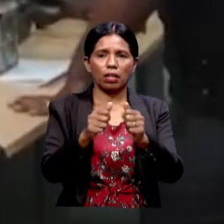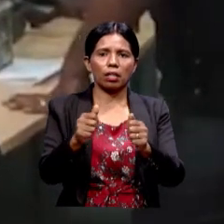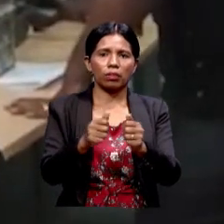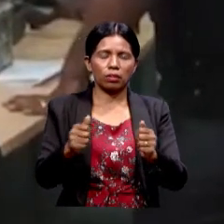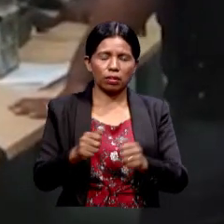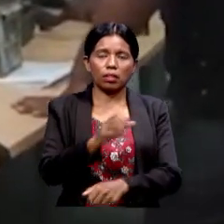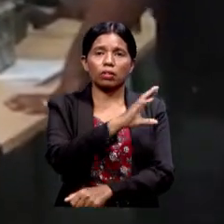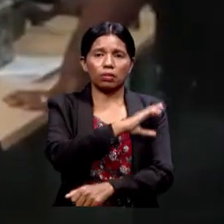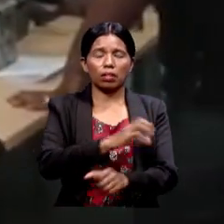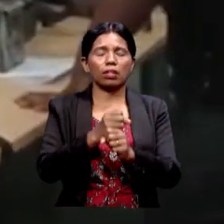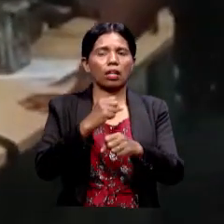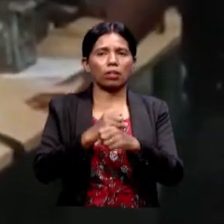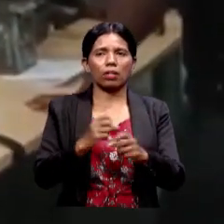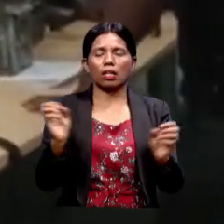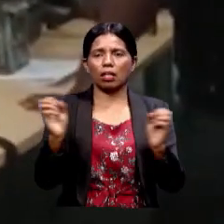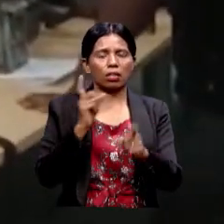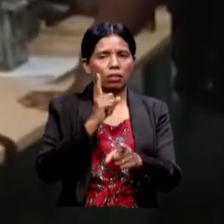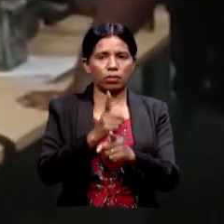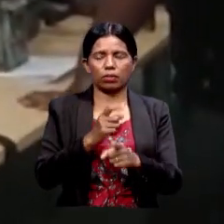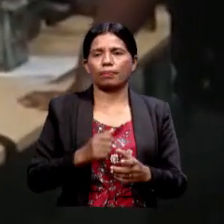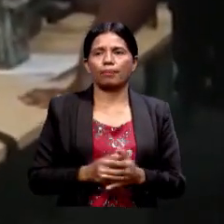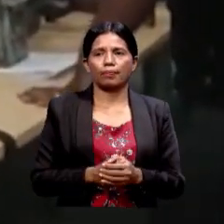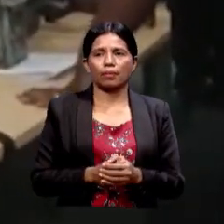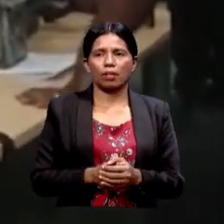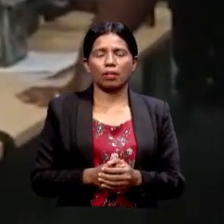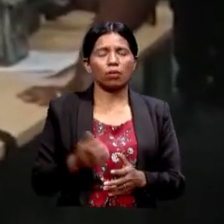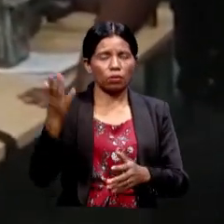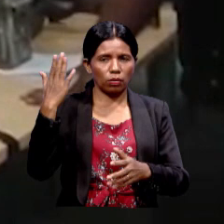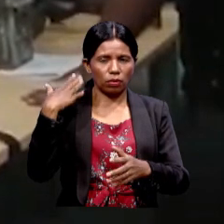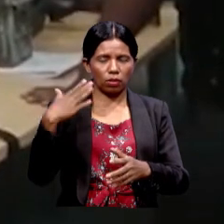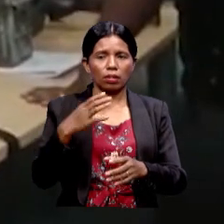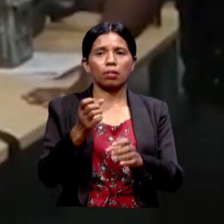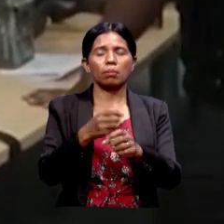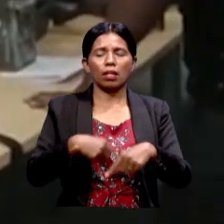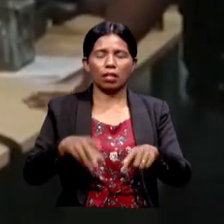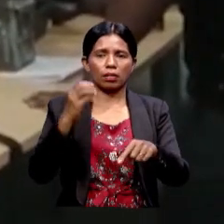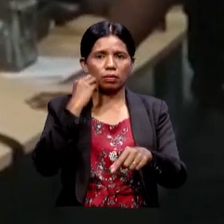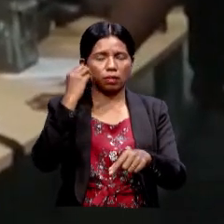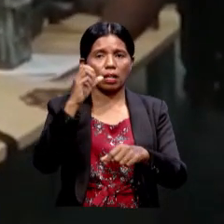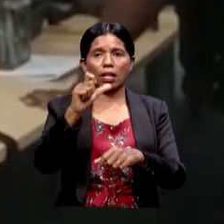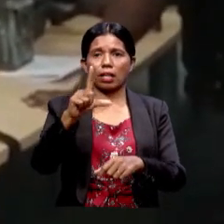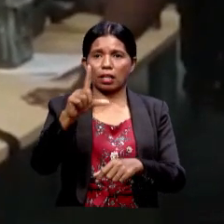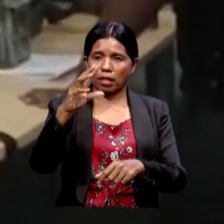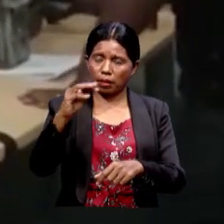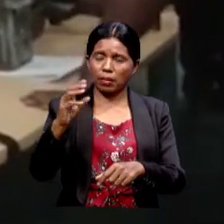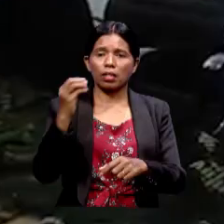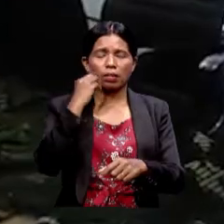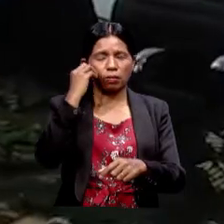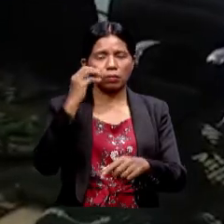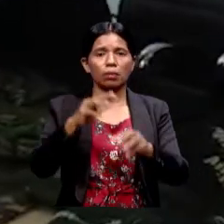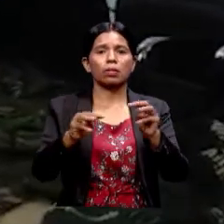ilegal. Antes ne equipa conjunta halo buska ia suspeitu LMI ni residencia iha areloes municipio